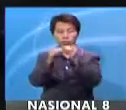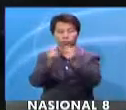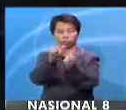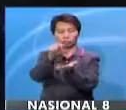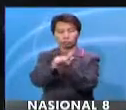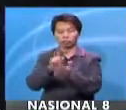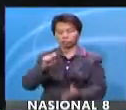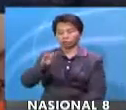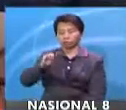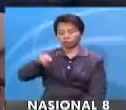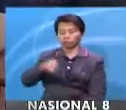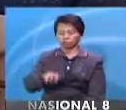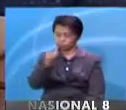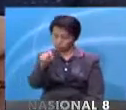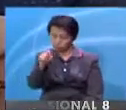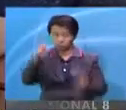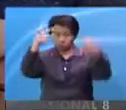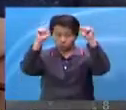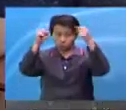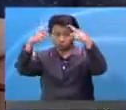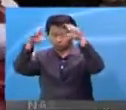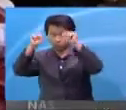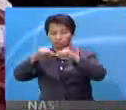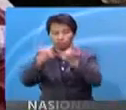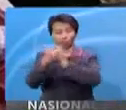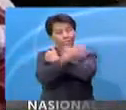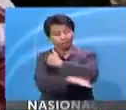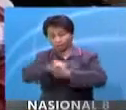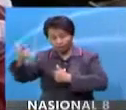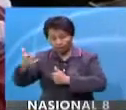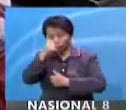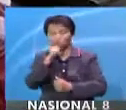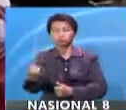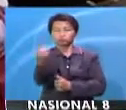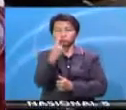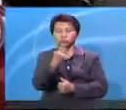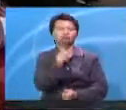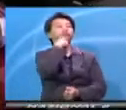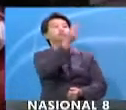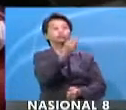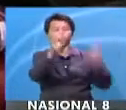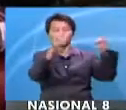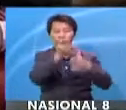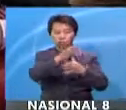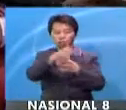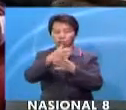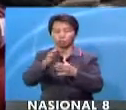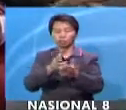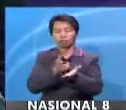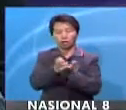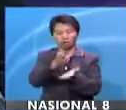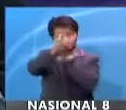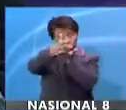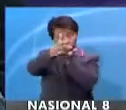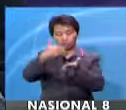itu, Tunku Ismail turut menegur presiden-presiden persatuan negeri lain kerana tidak tampil membangkitkan isu pengagihan hak siaran.